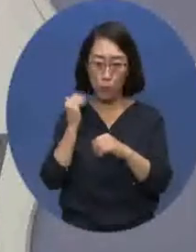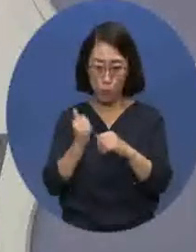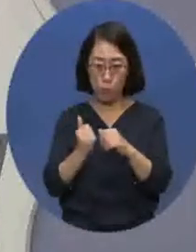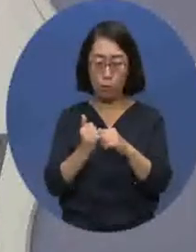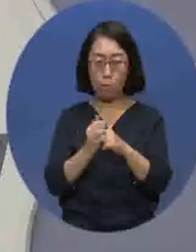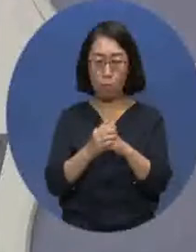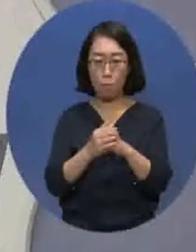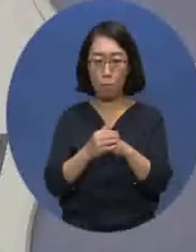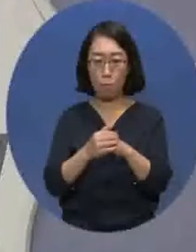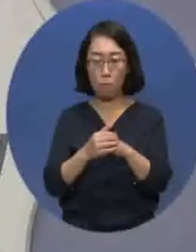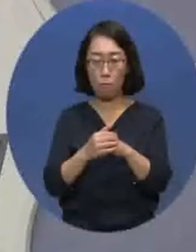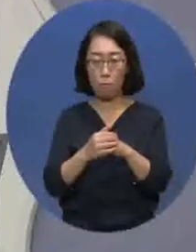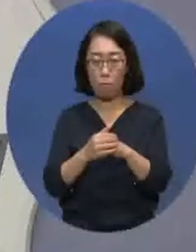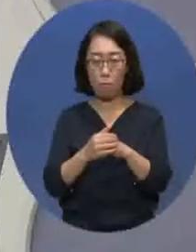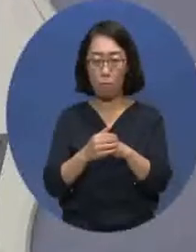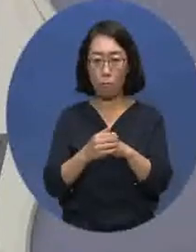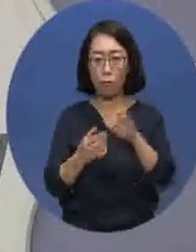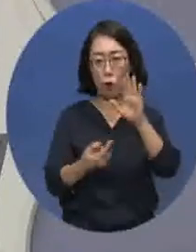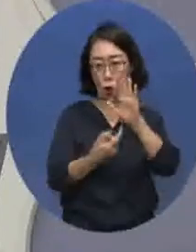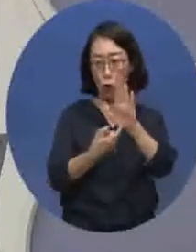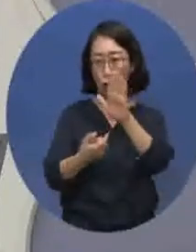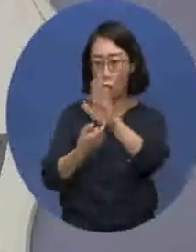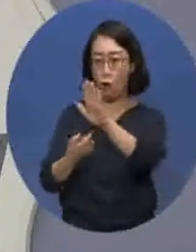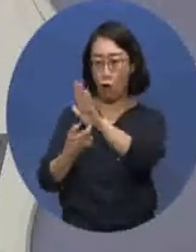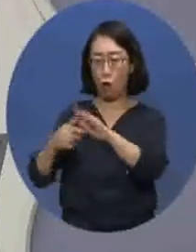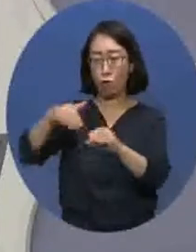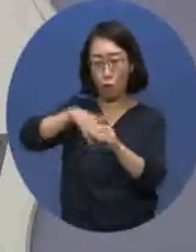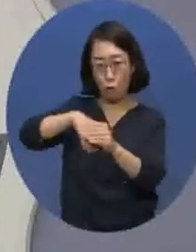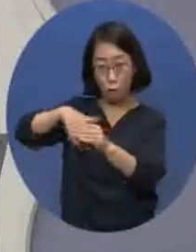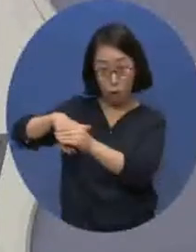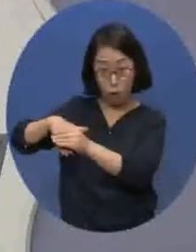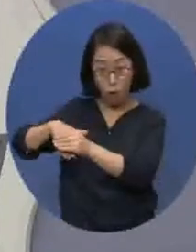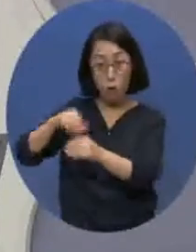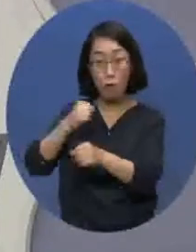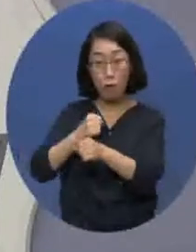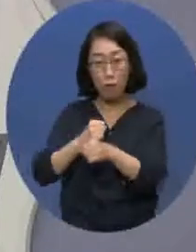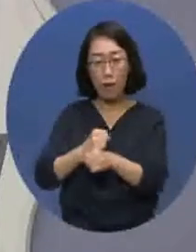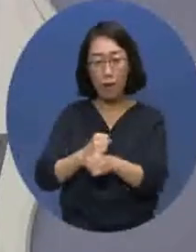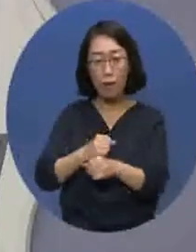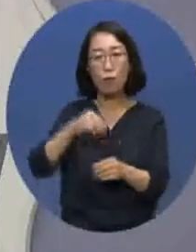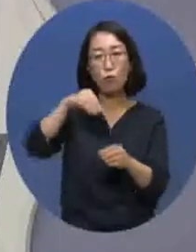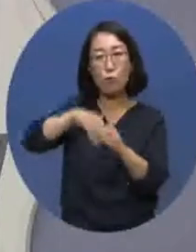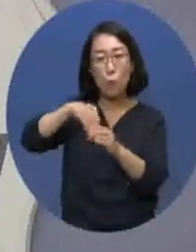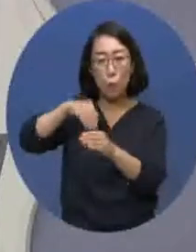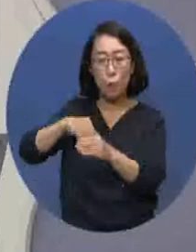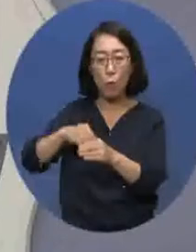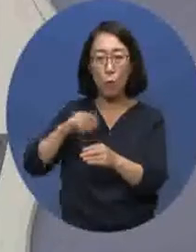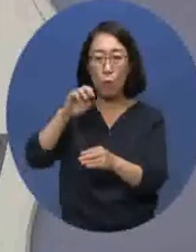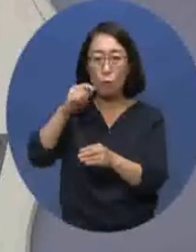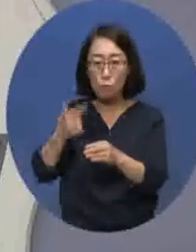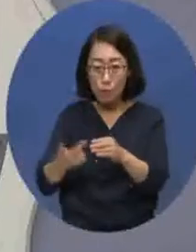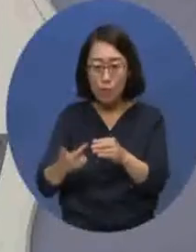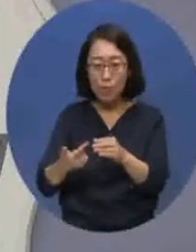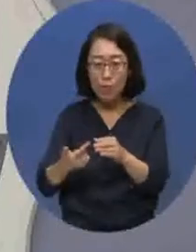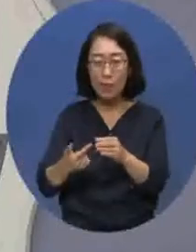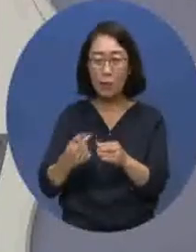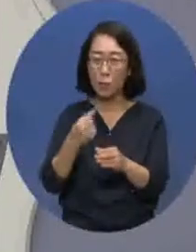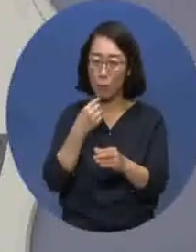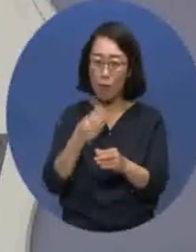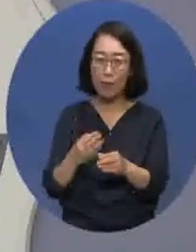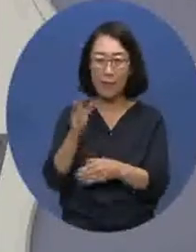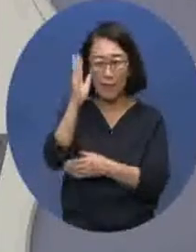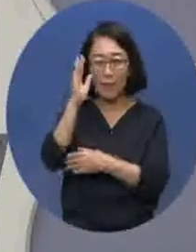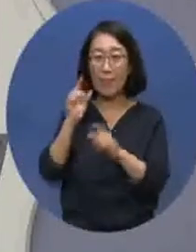그래서 어 투표 하십시오 이제 이렇게 그렇다 그래서 문재인 대통령을 얘기한 것도 아니고